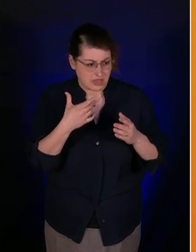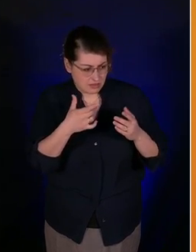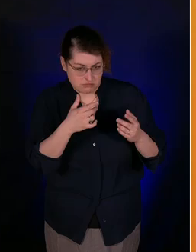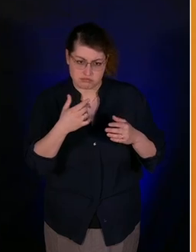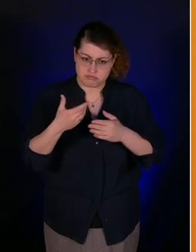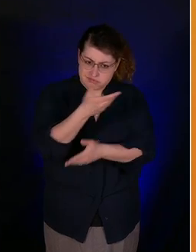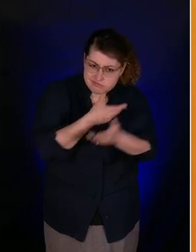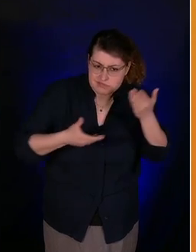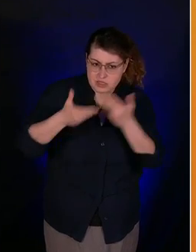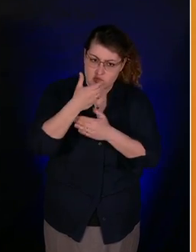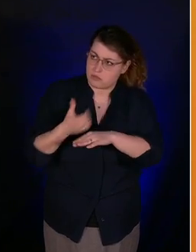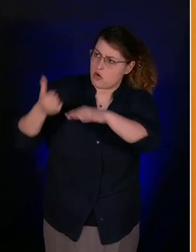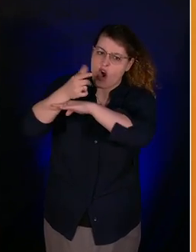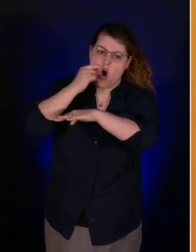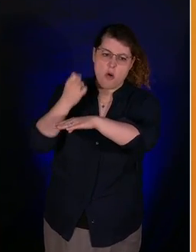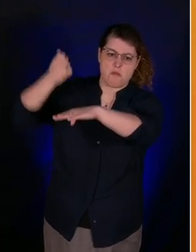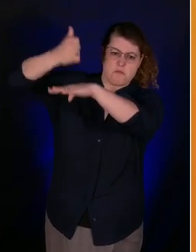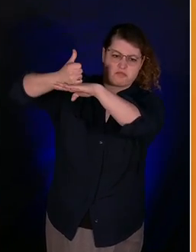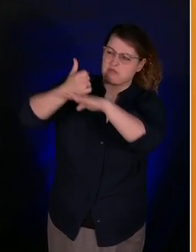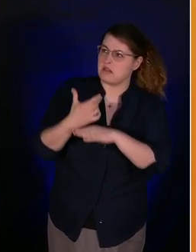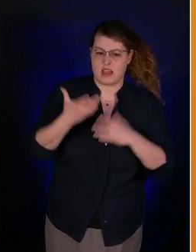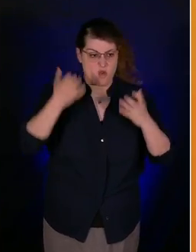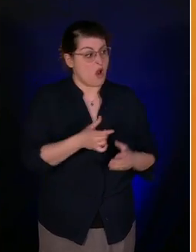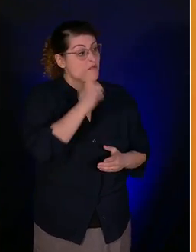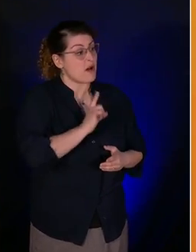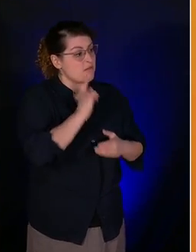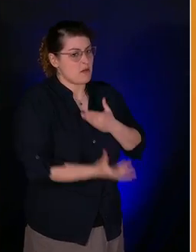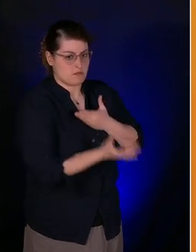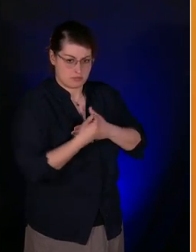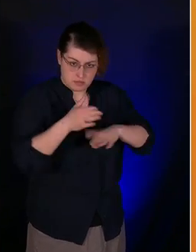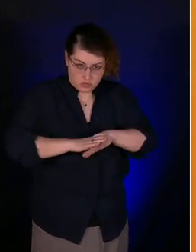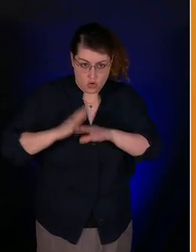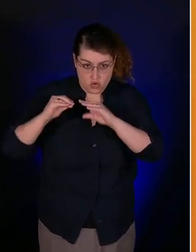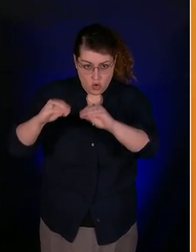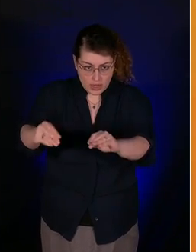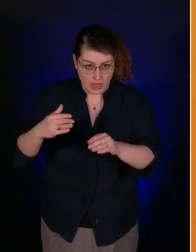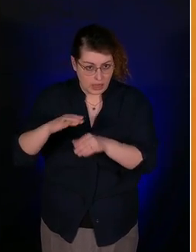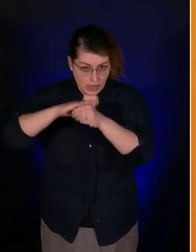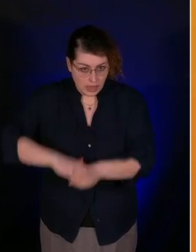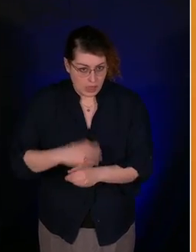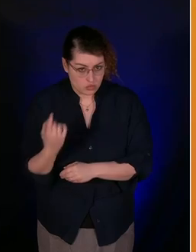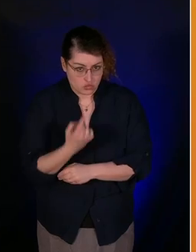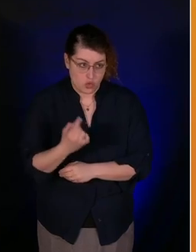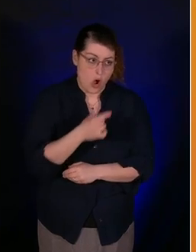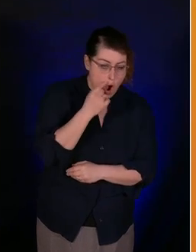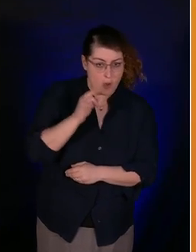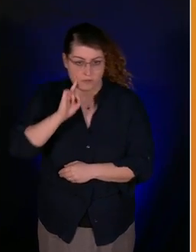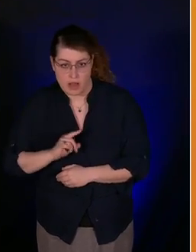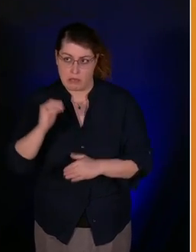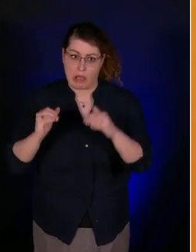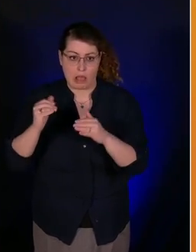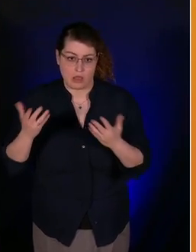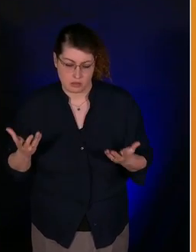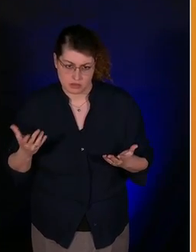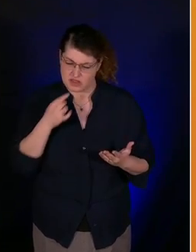discours patriarcal qui, en voulant à tout craint intégrer les femmes, continue de les discriminer, insister un homme, une femme, pointe une sorte